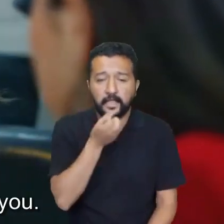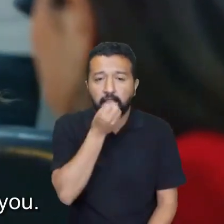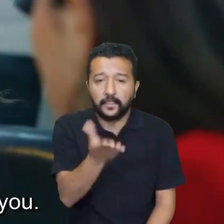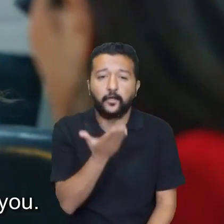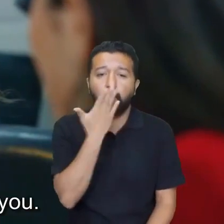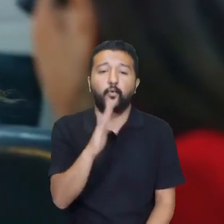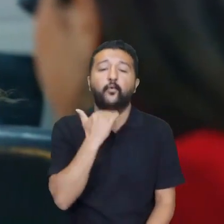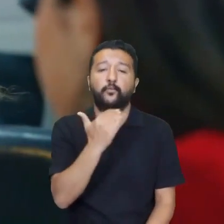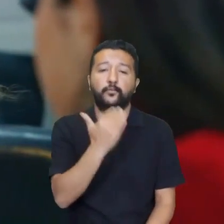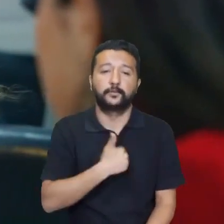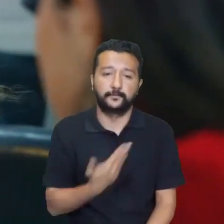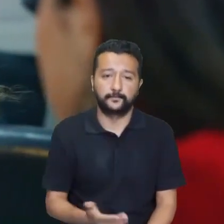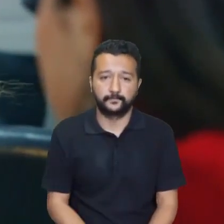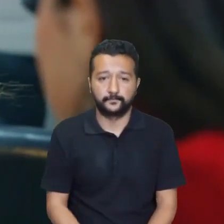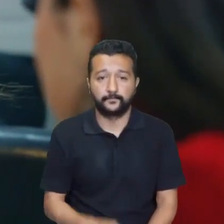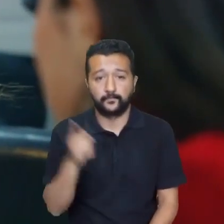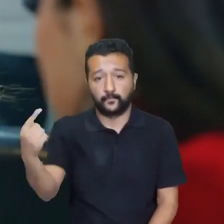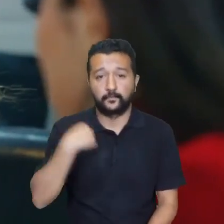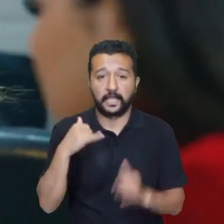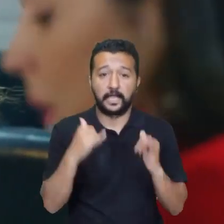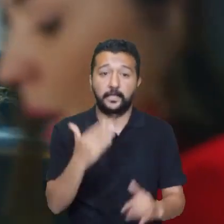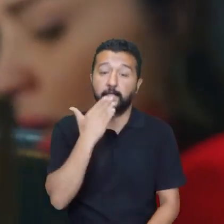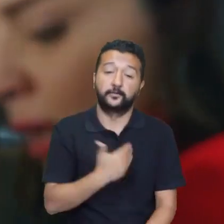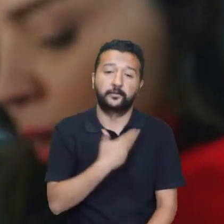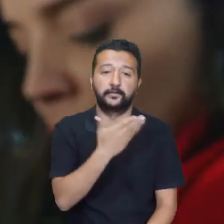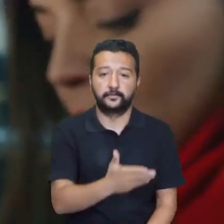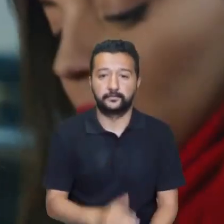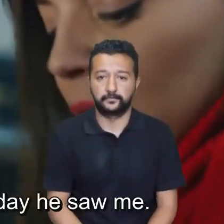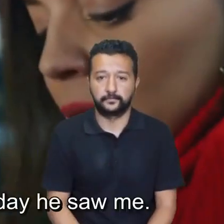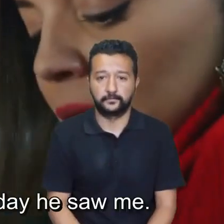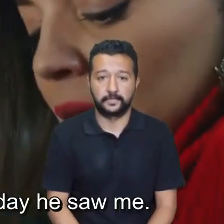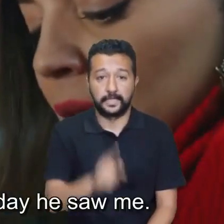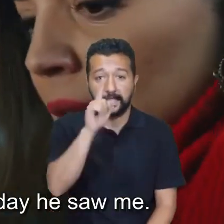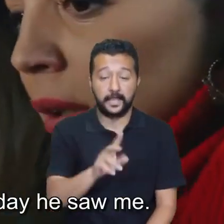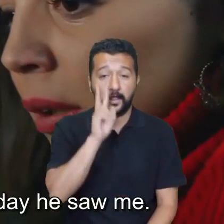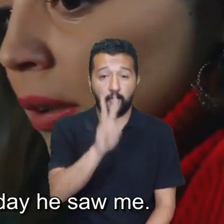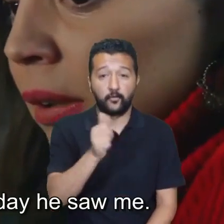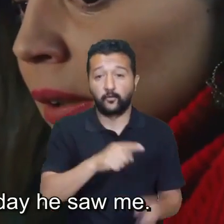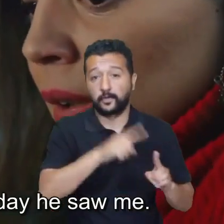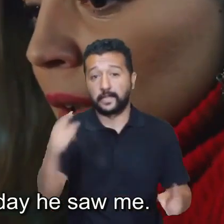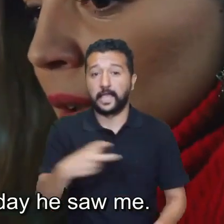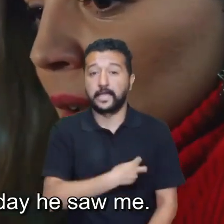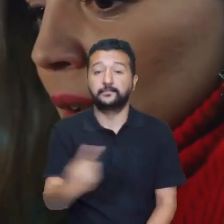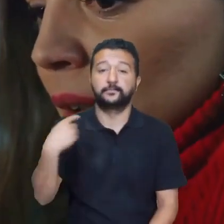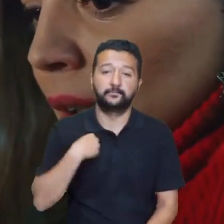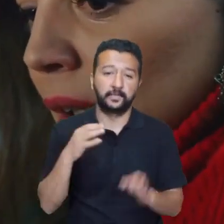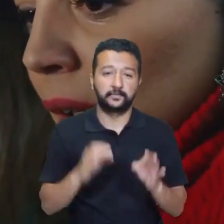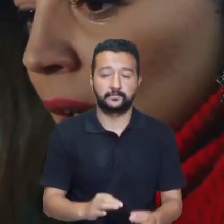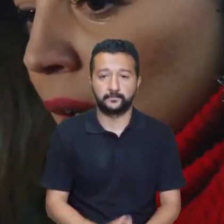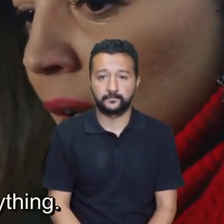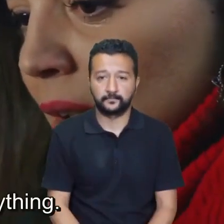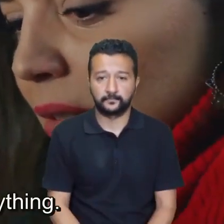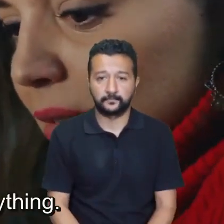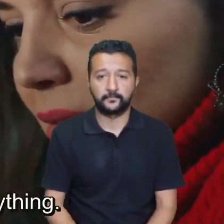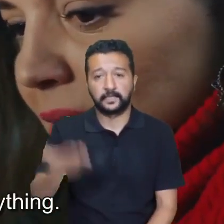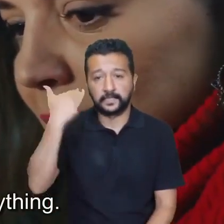itiraf edememiştim. O da bana aynısını söyledi. Emel başını çevirdi. İlk gördüğü günden beri aşıkmış bana. Emel'in gözleri